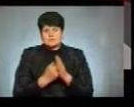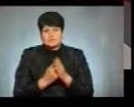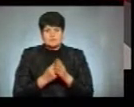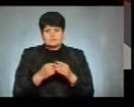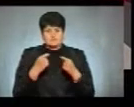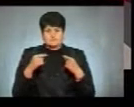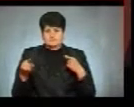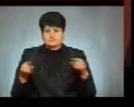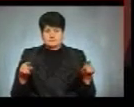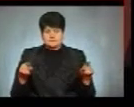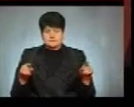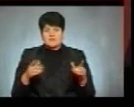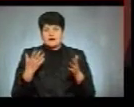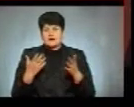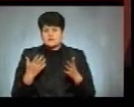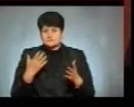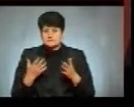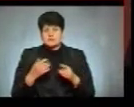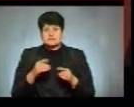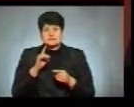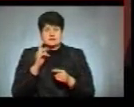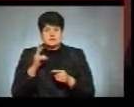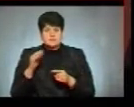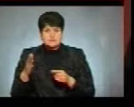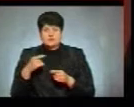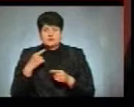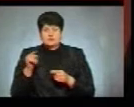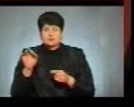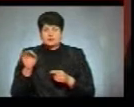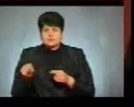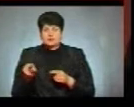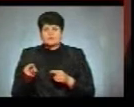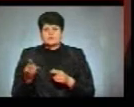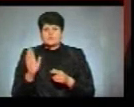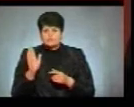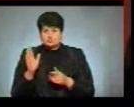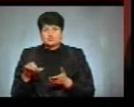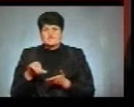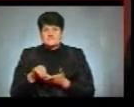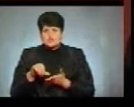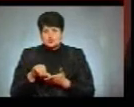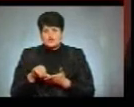менше. Але з іншого боку, прагматичність програми Зеленського каже про те, що він хоче, значить, він буде виступати